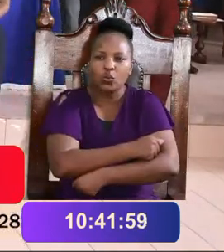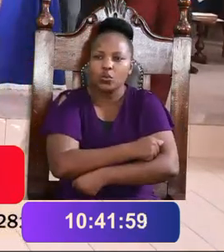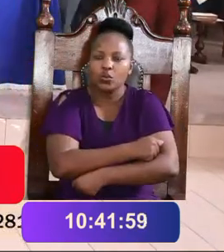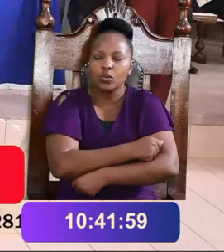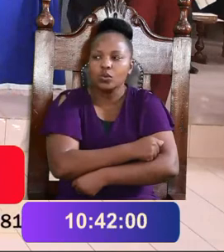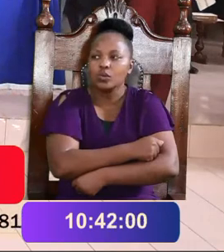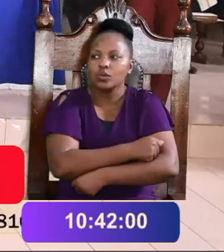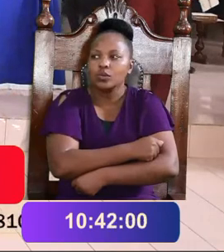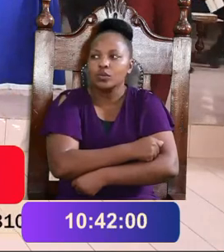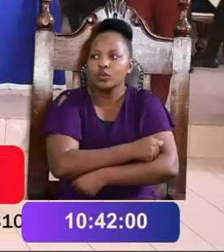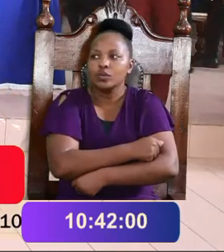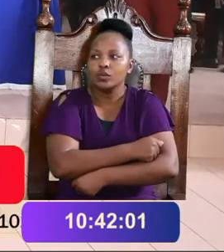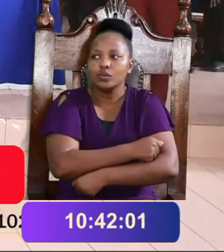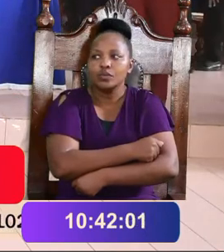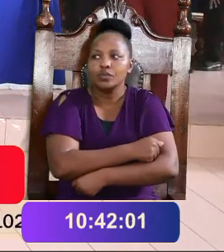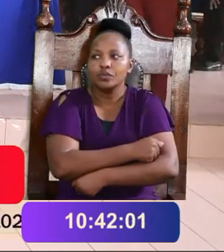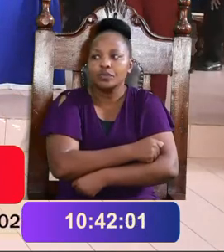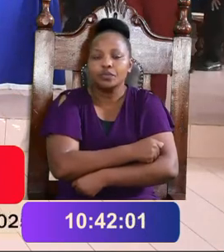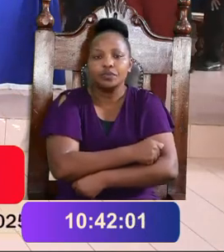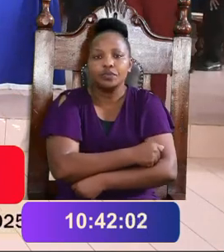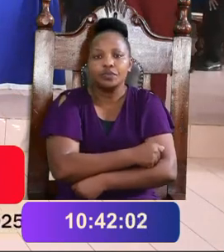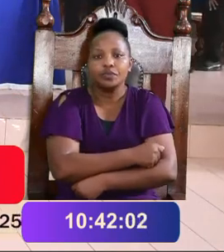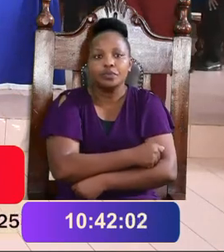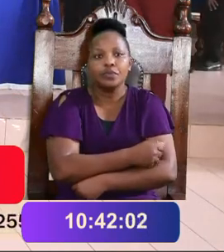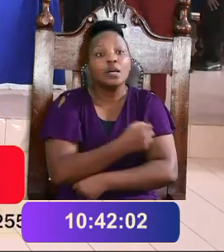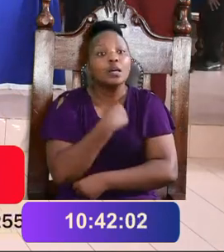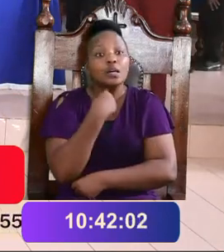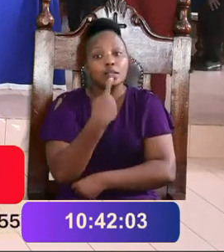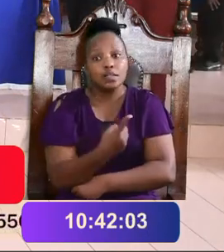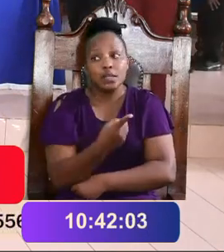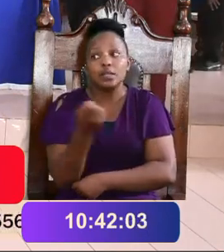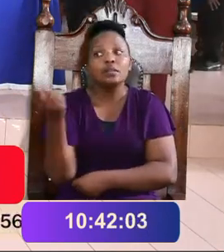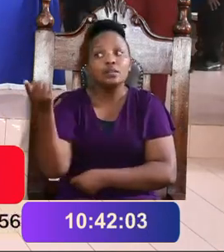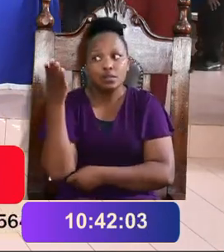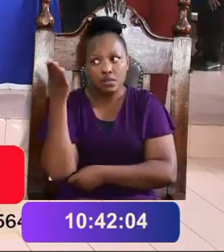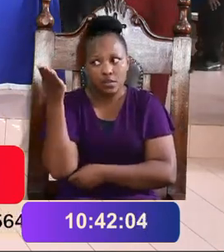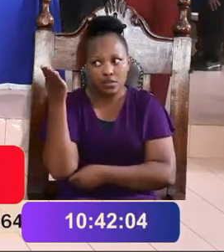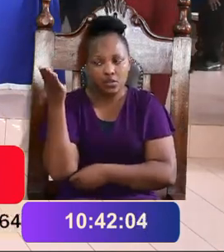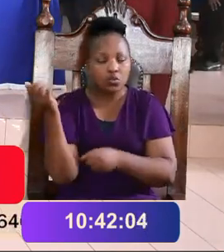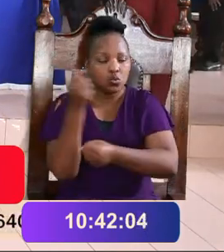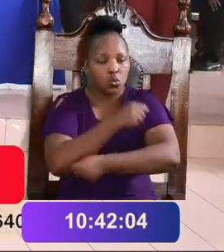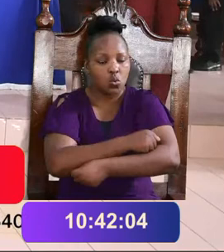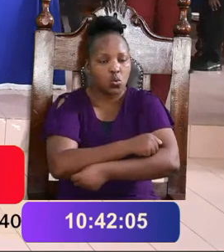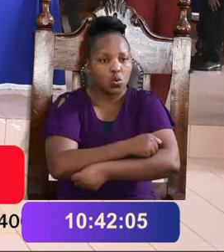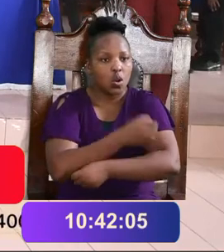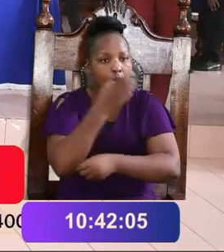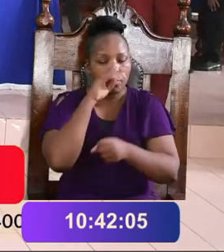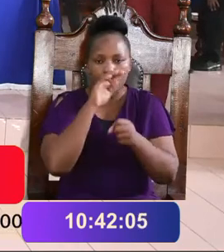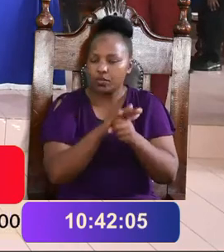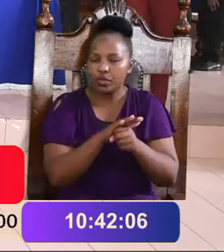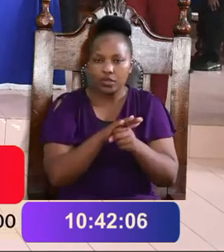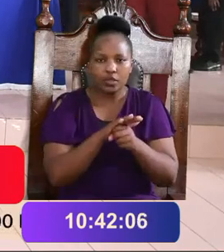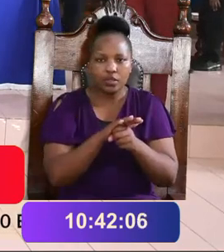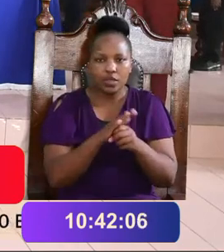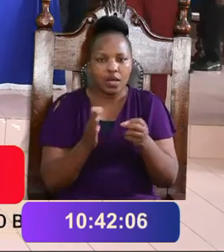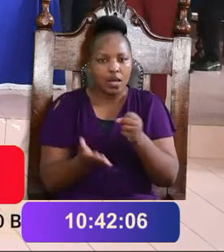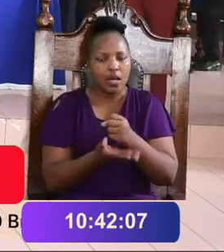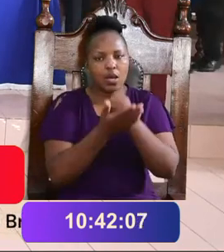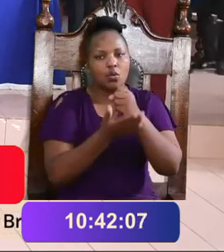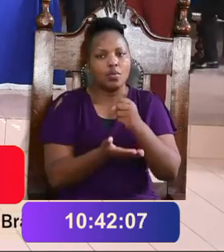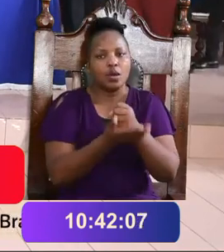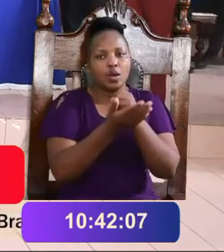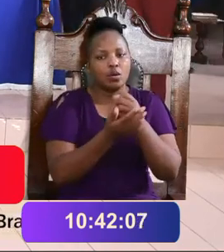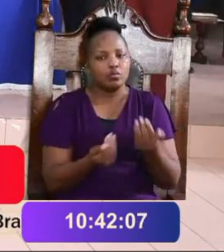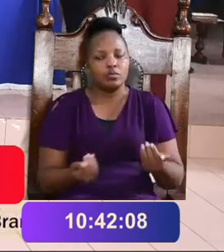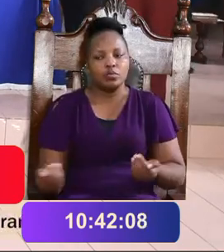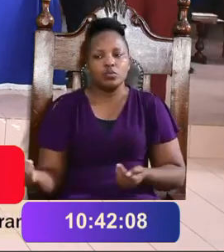lolote katika shule ya msingi, mwambie aje hapa. And we promise that we are going to help that young boy